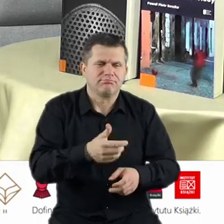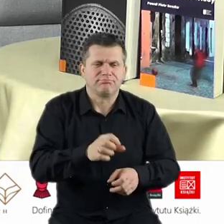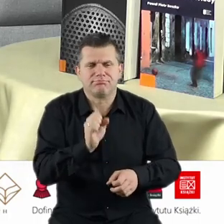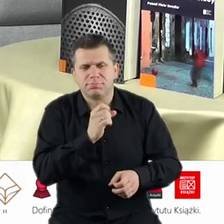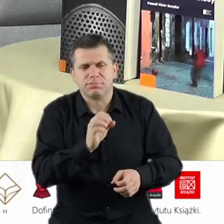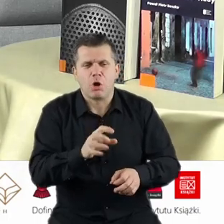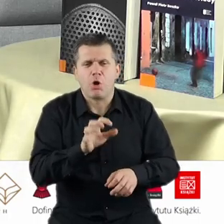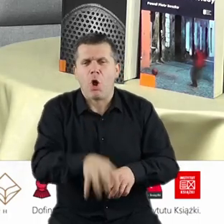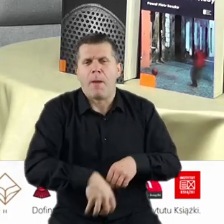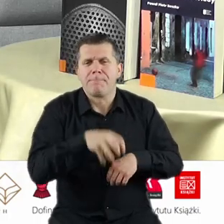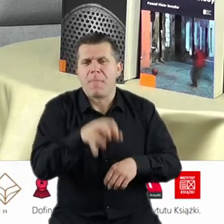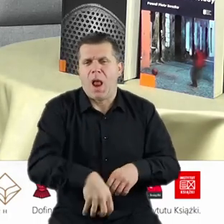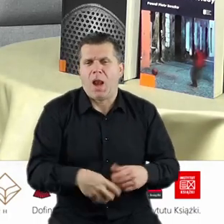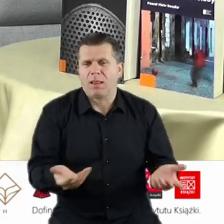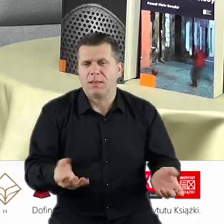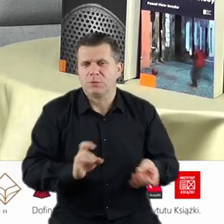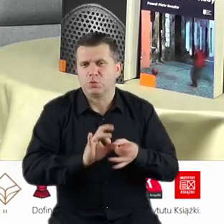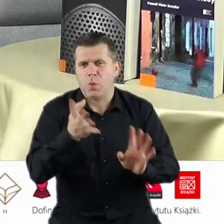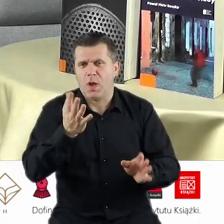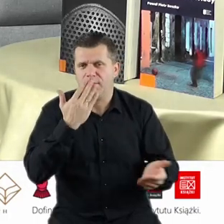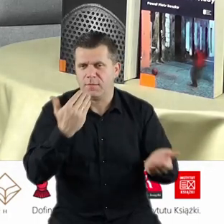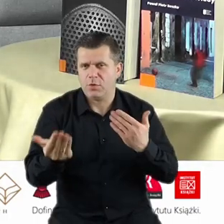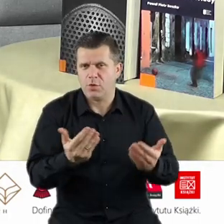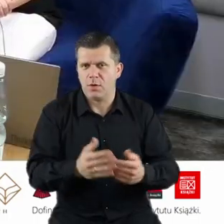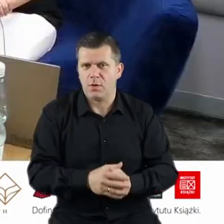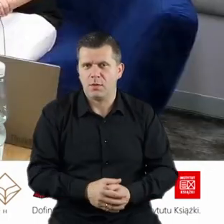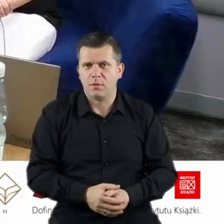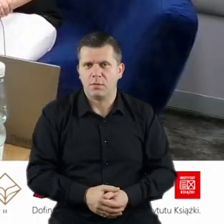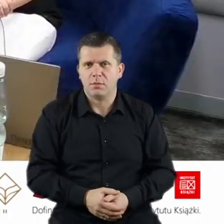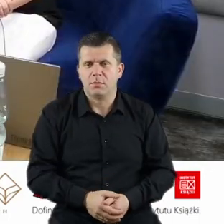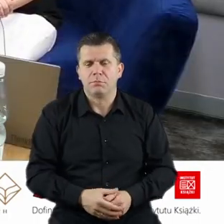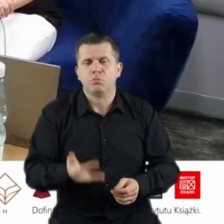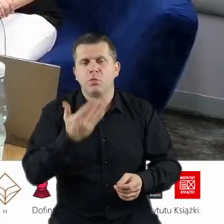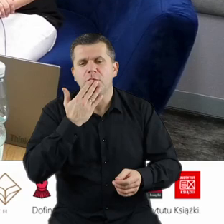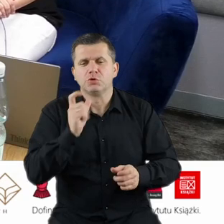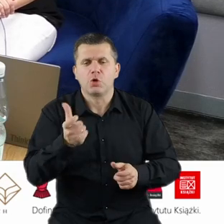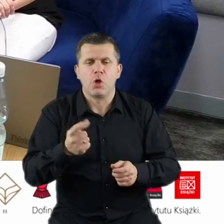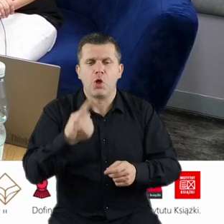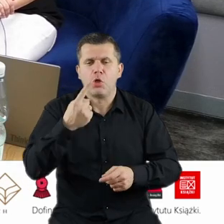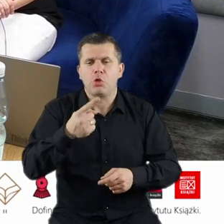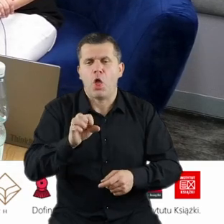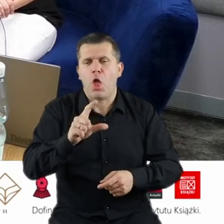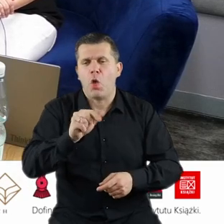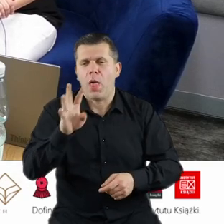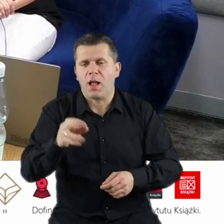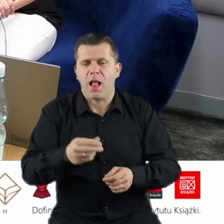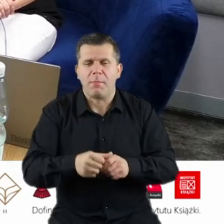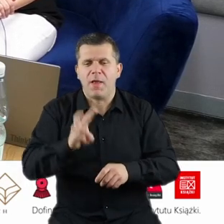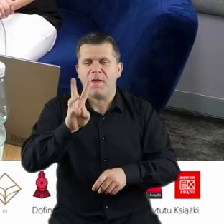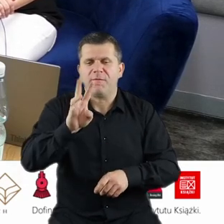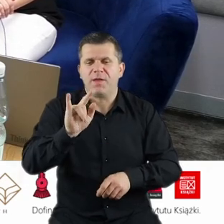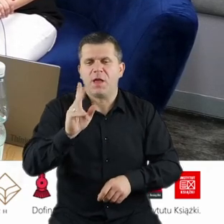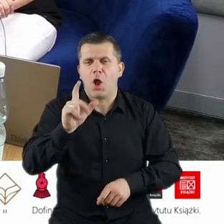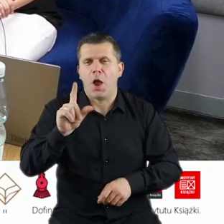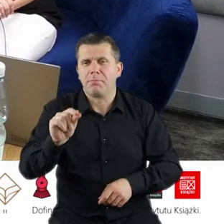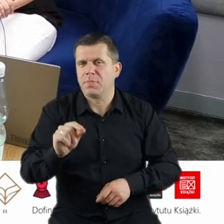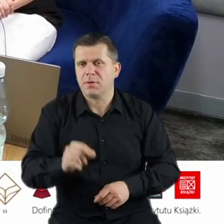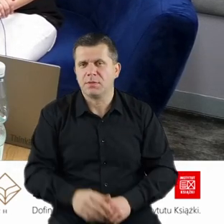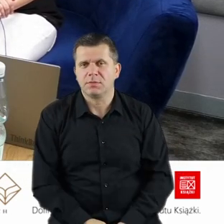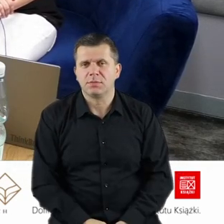po prostu. I tam nie ma jakichś sformułowań w stylu taki dołek, czy tam, nie wiem,